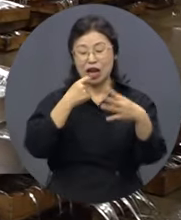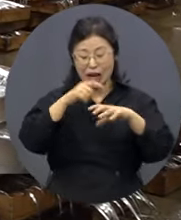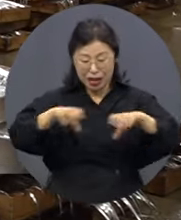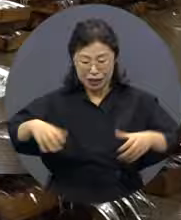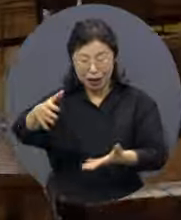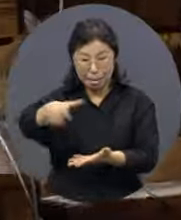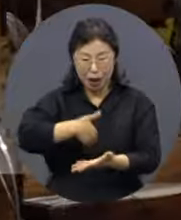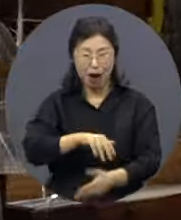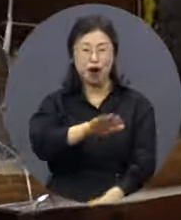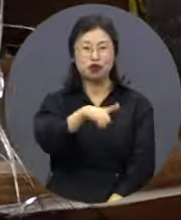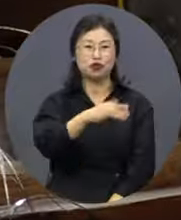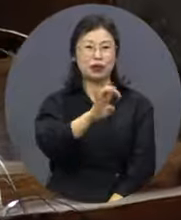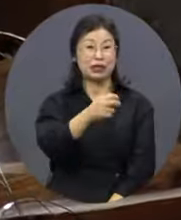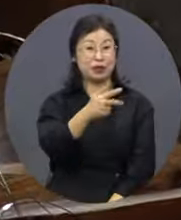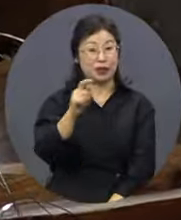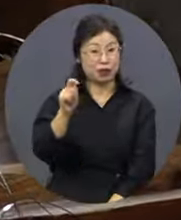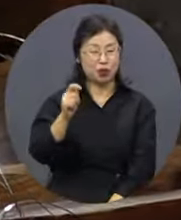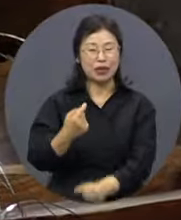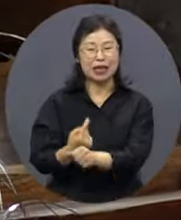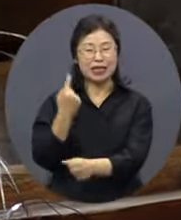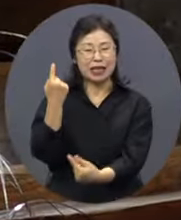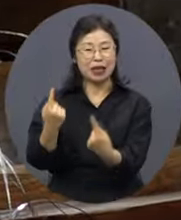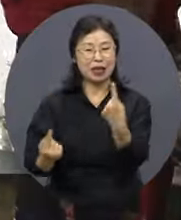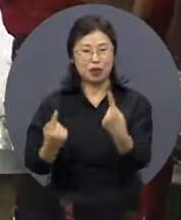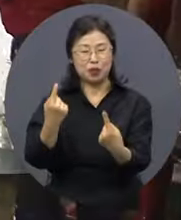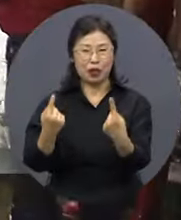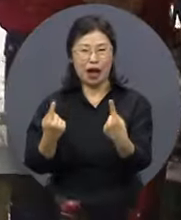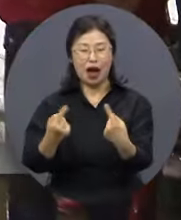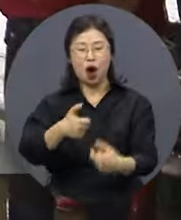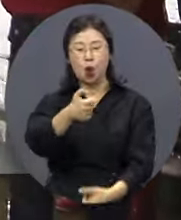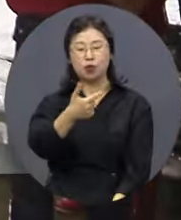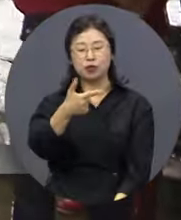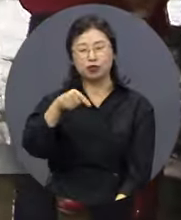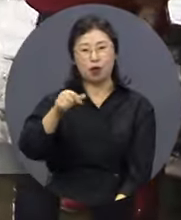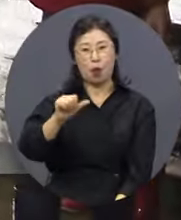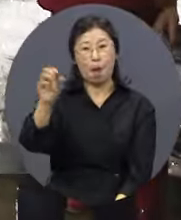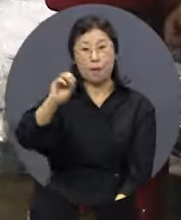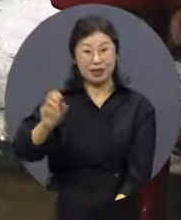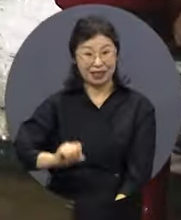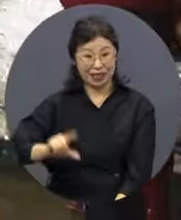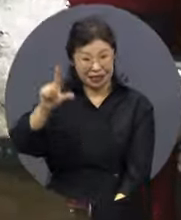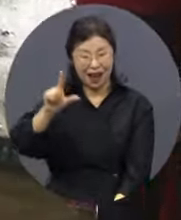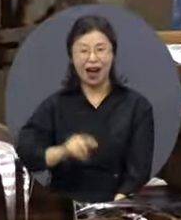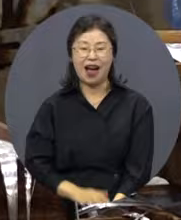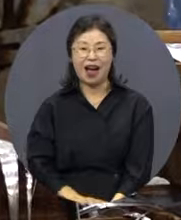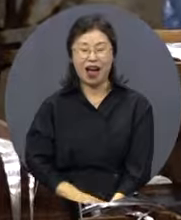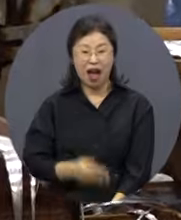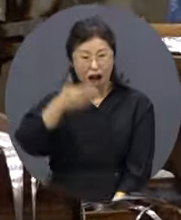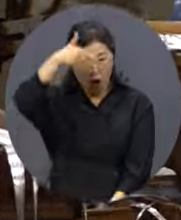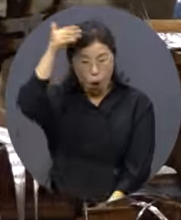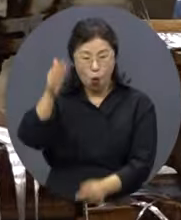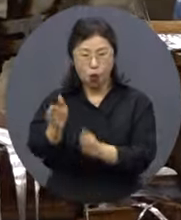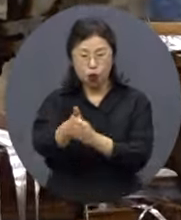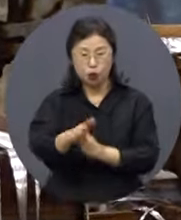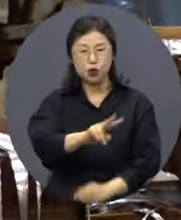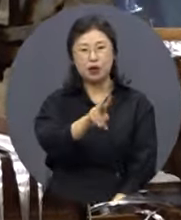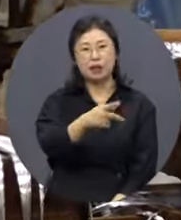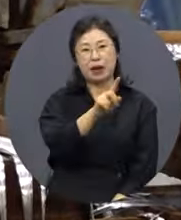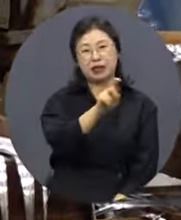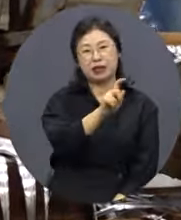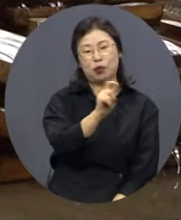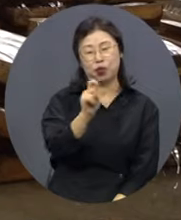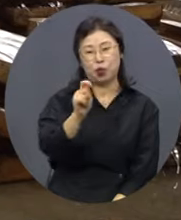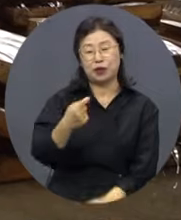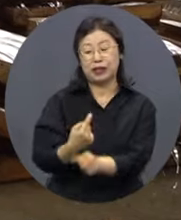어버 행장은 947 t 지난해 같은 기간보다 56.5% 증가했고 옥돔도 215톤으로